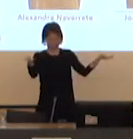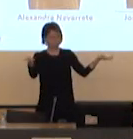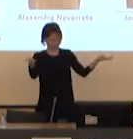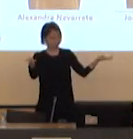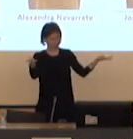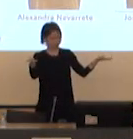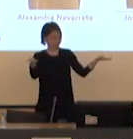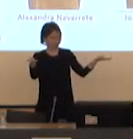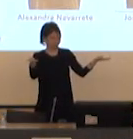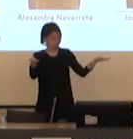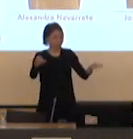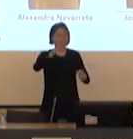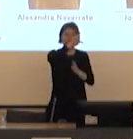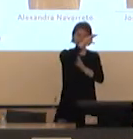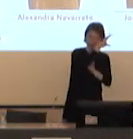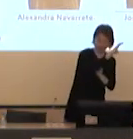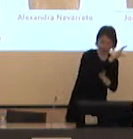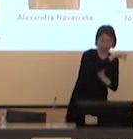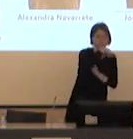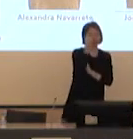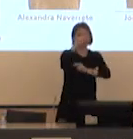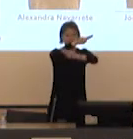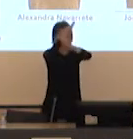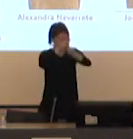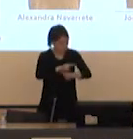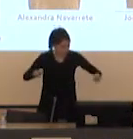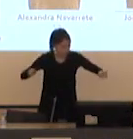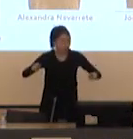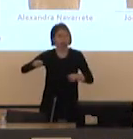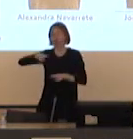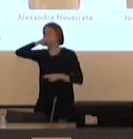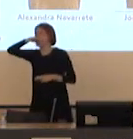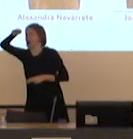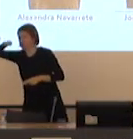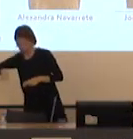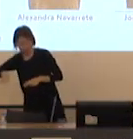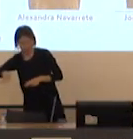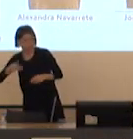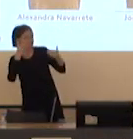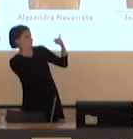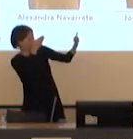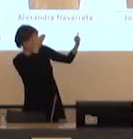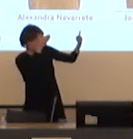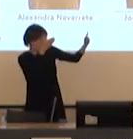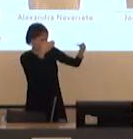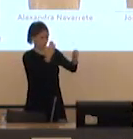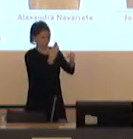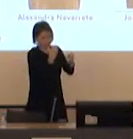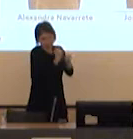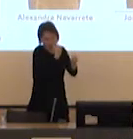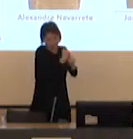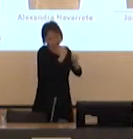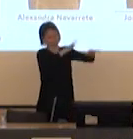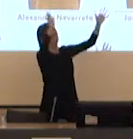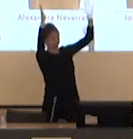fent avui la interpretació. A LSC, a Internacional, a Català Oral, i llavors